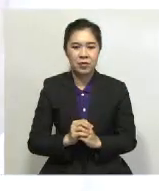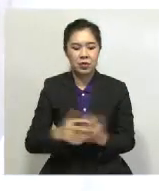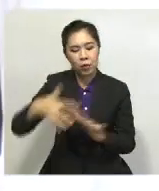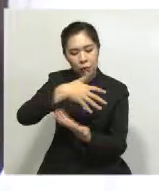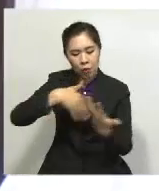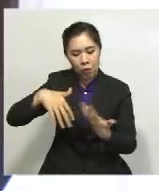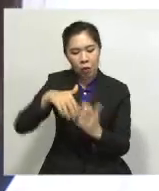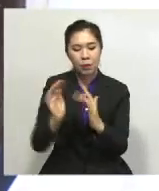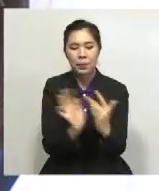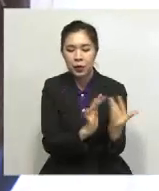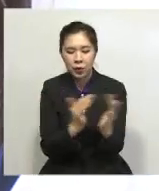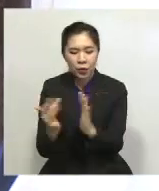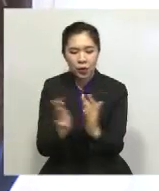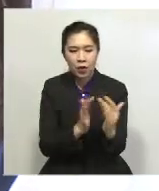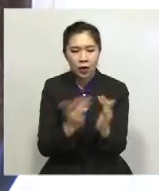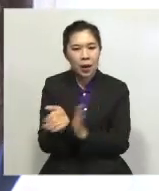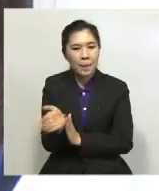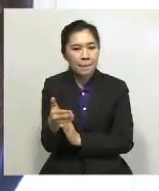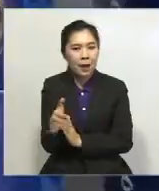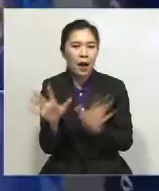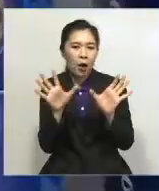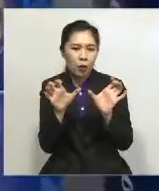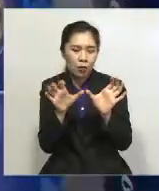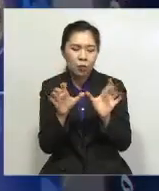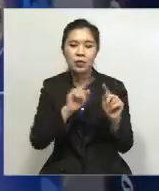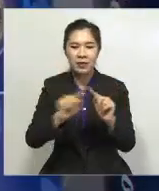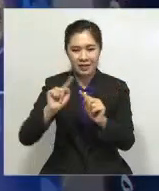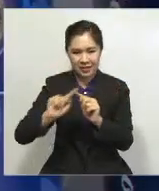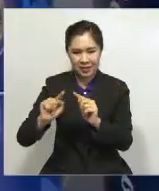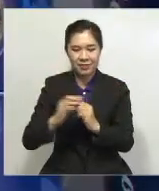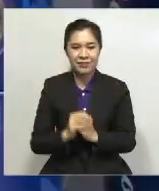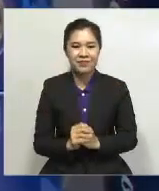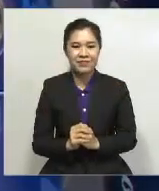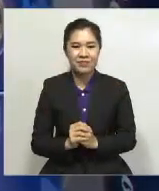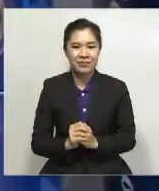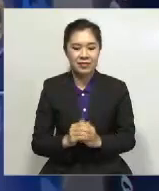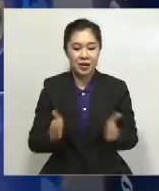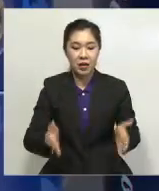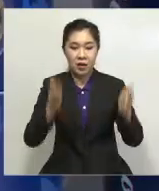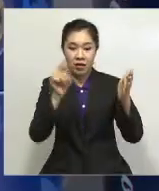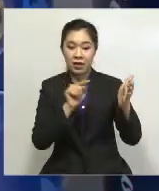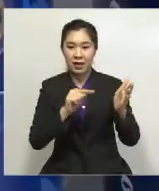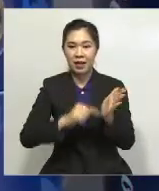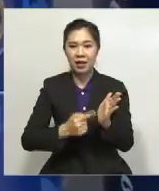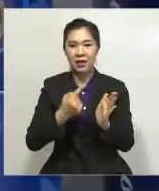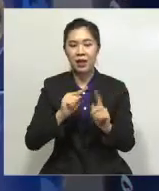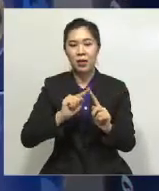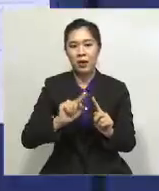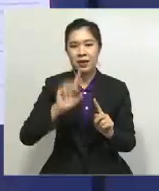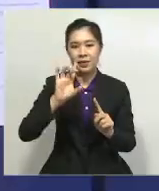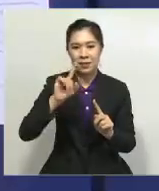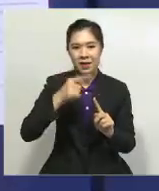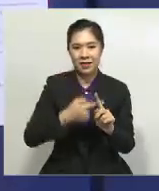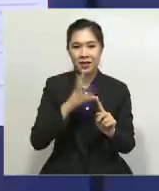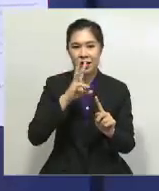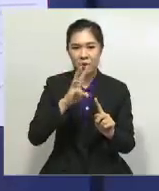นิเวศปะการังรวมไปถึงสัตว์ทะเลอีกด้วยนะครับโดยมิสเตอร์สะอาดนะครับถูกติดตั้งไว้เมื่อวันที่8มิถุนายนที่ผ่านม